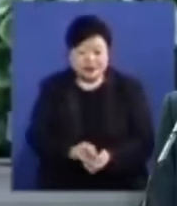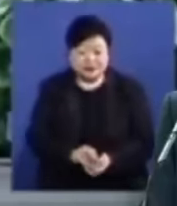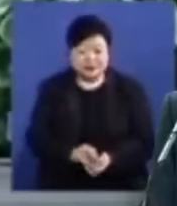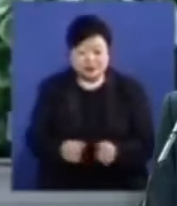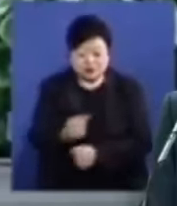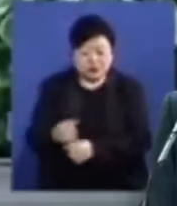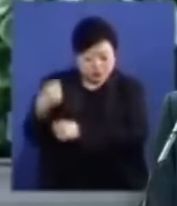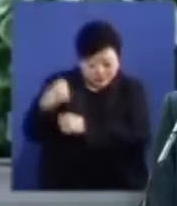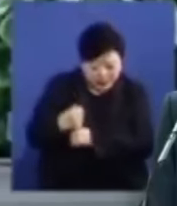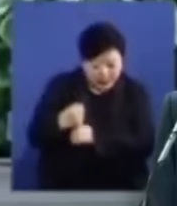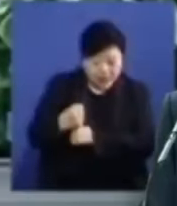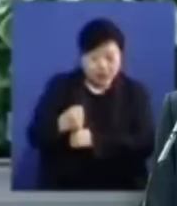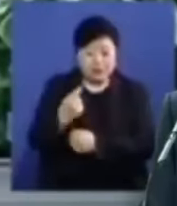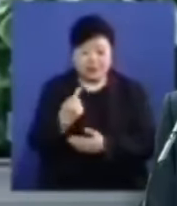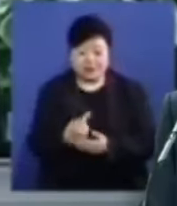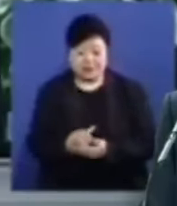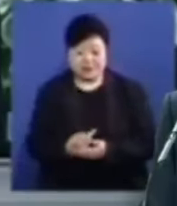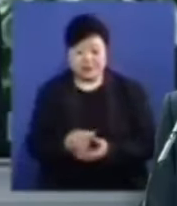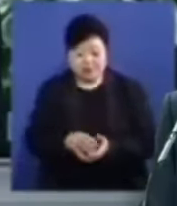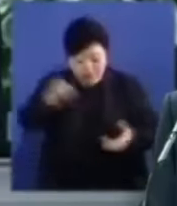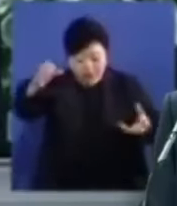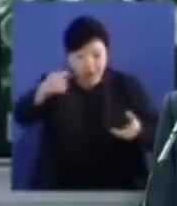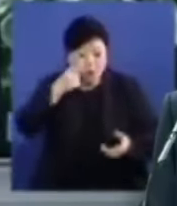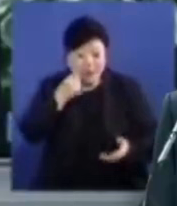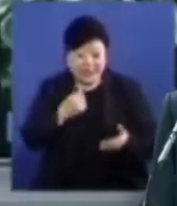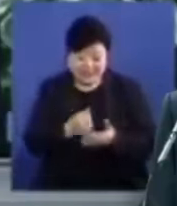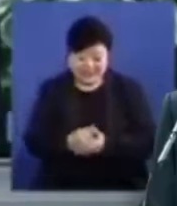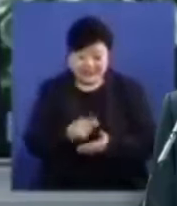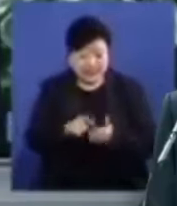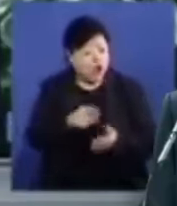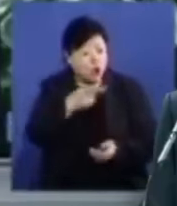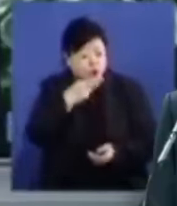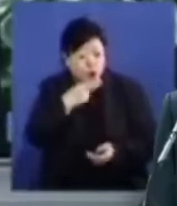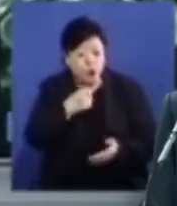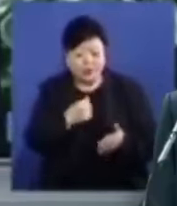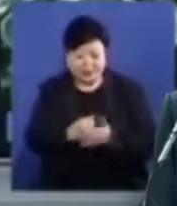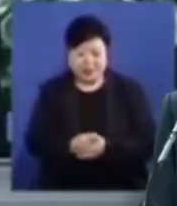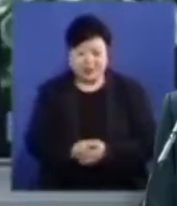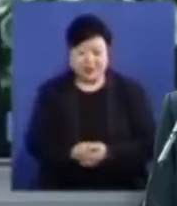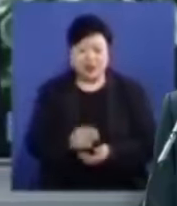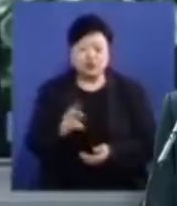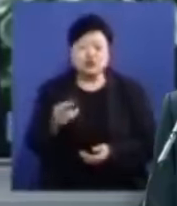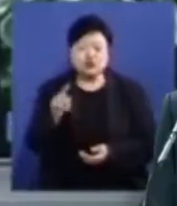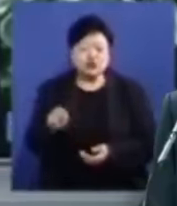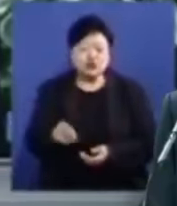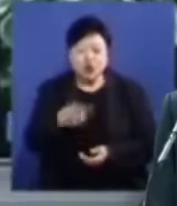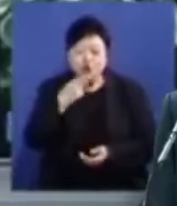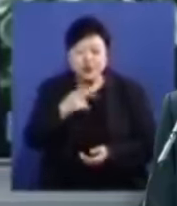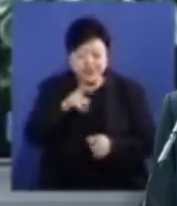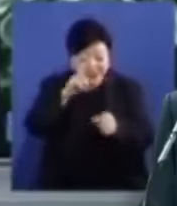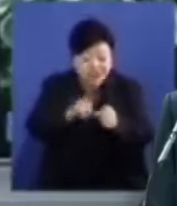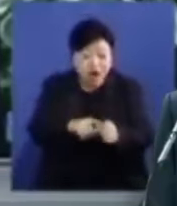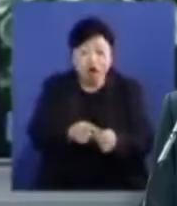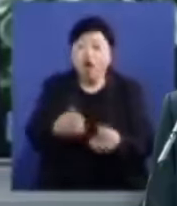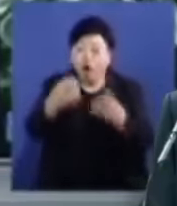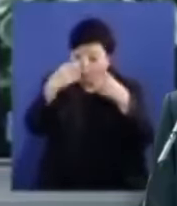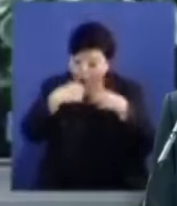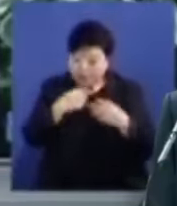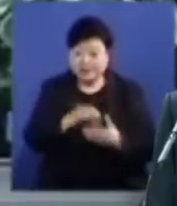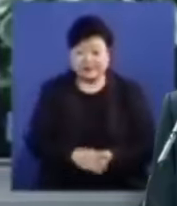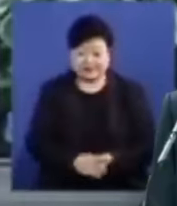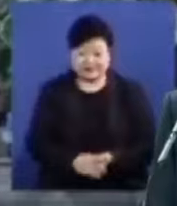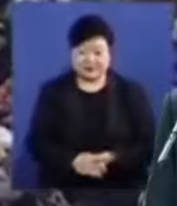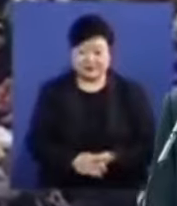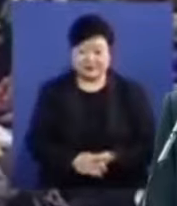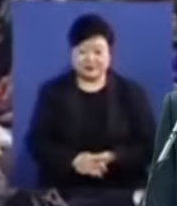보따리에 사서 이렇게 걸머지고 나왔지 발효할 시간이 없기 때문에 누룩 없는 떡을 먹었습니다. 그것을